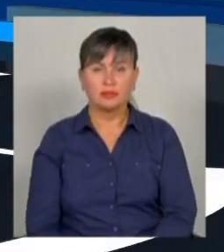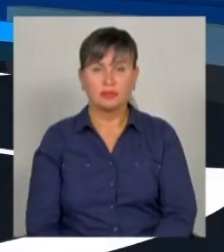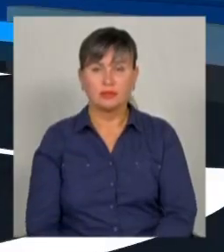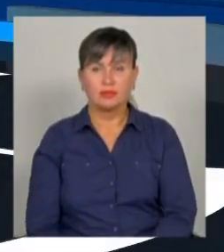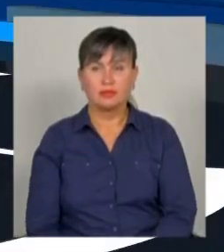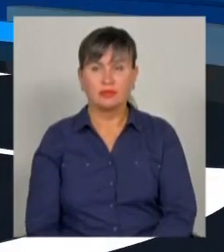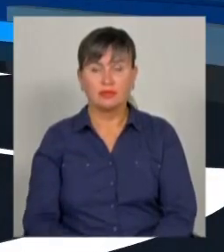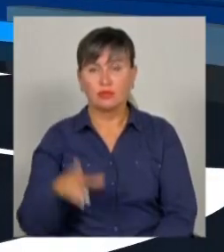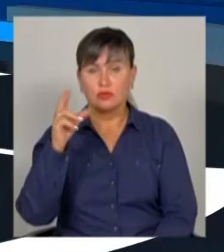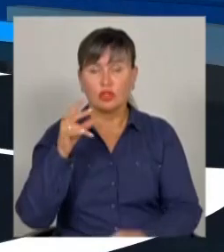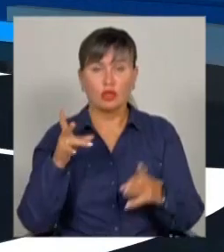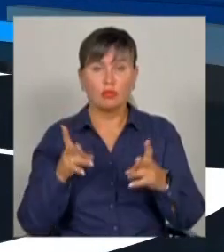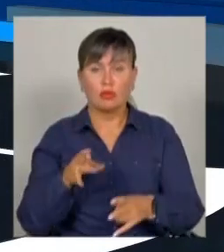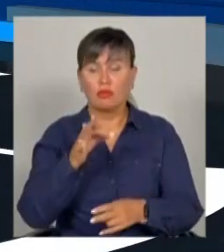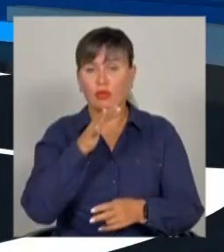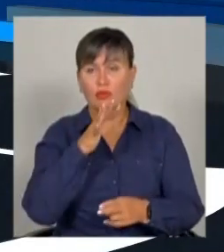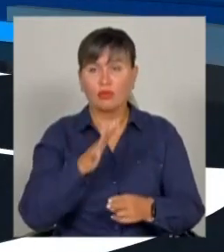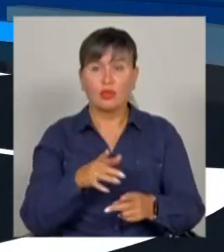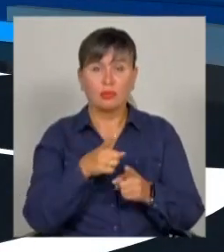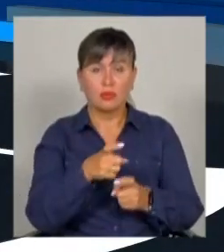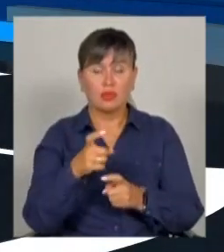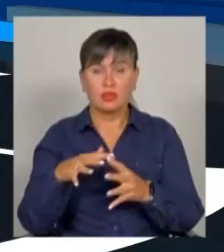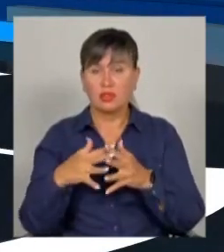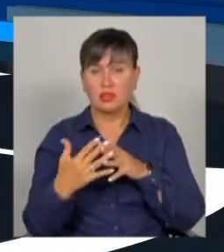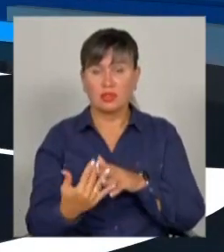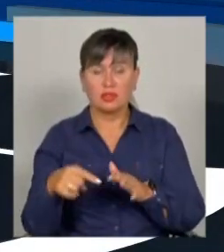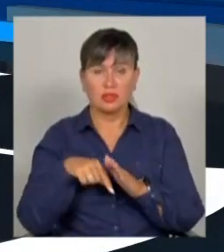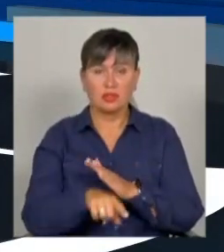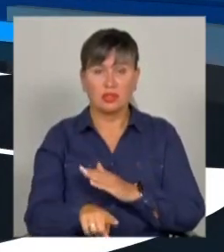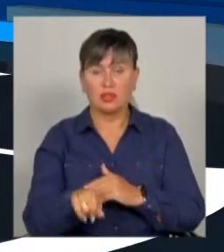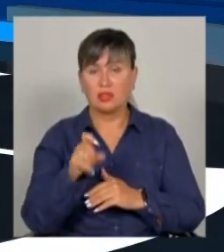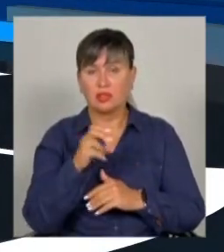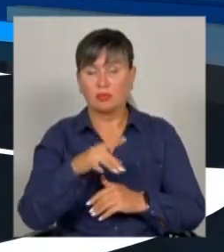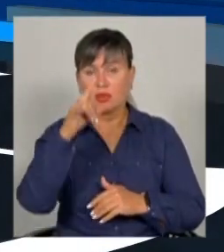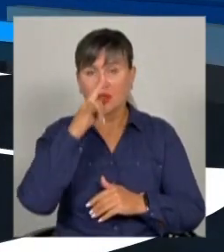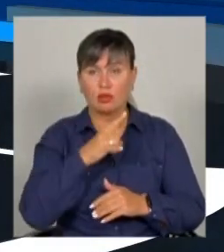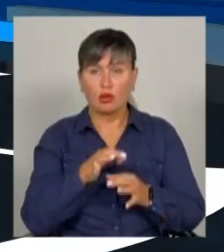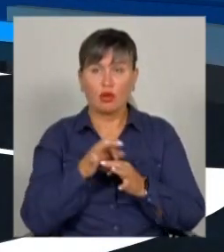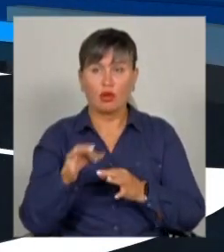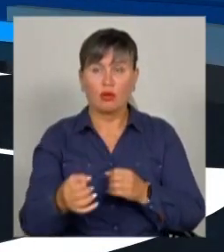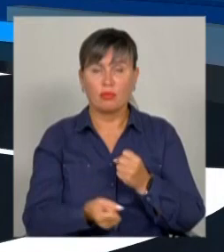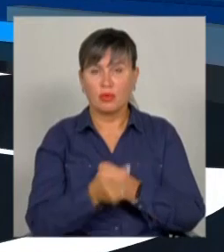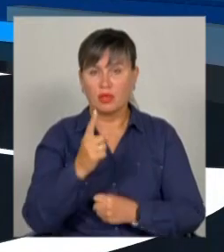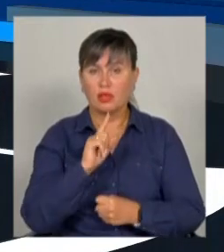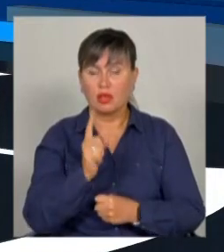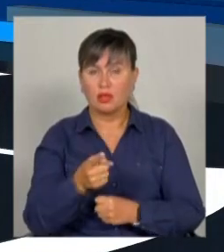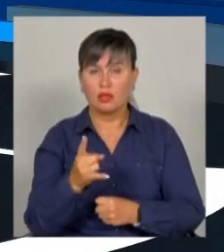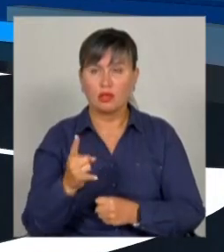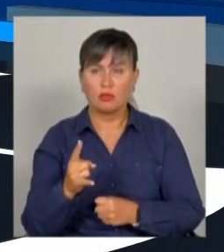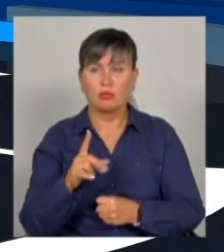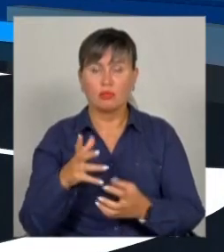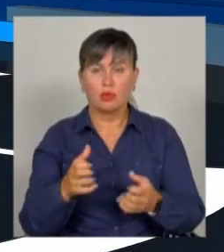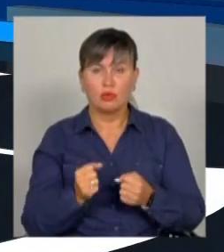В числе пострадавших во время перестрелки в селе Арал-Тубе Западно-Казахстанской области оказалась годовалая девочка.